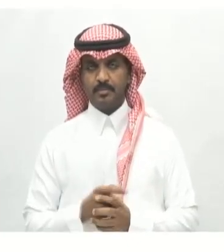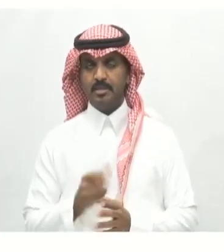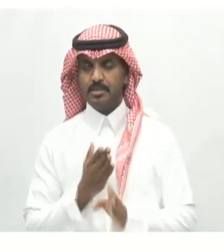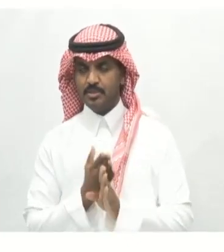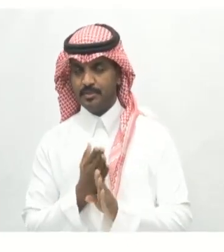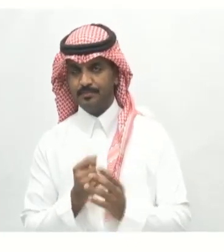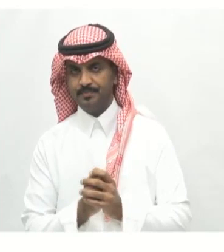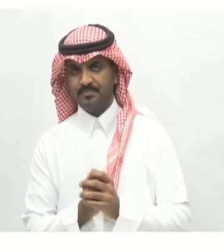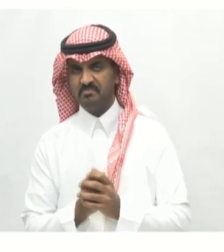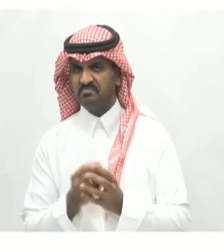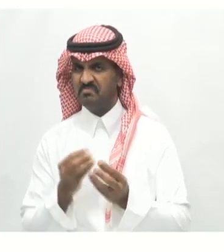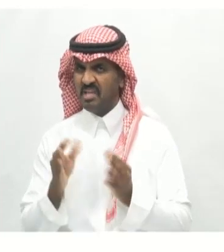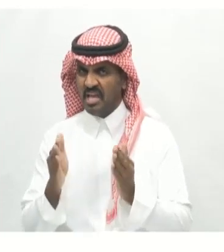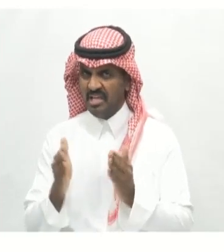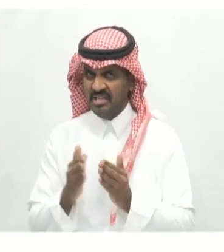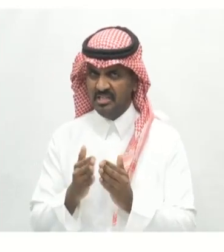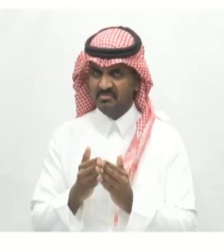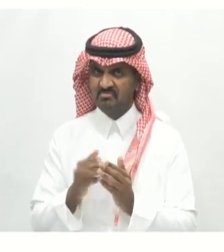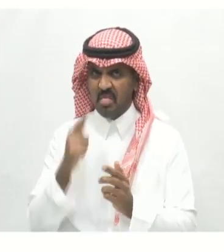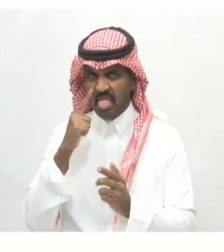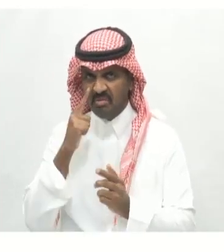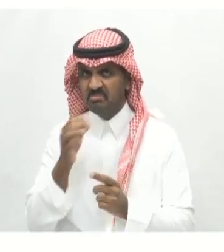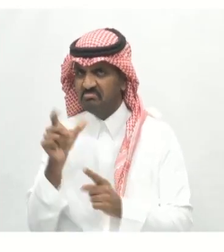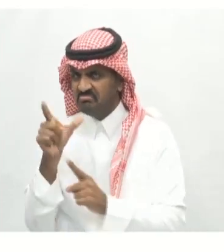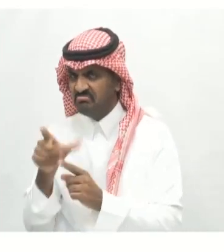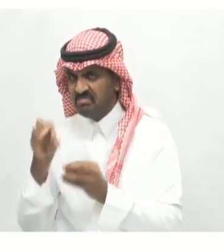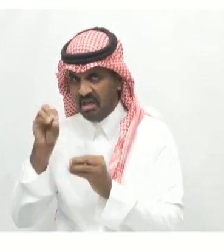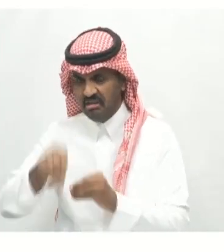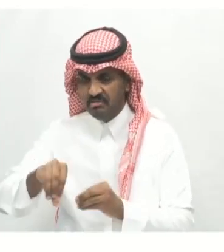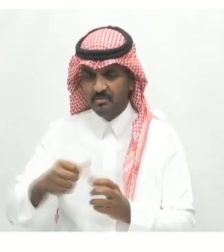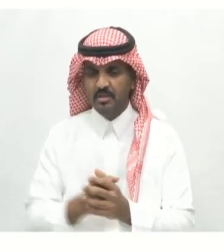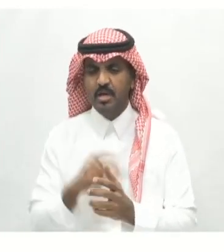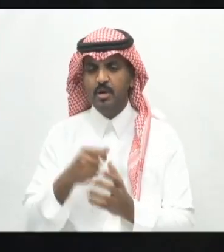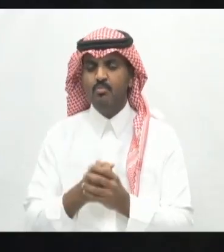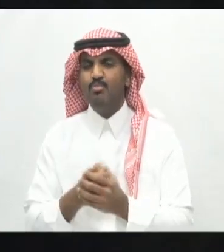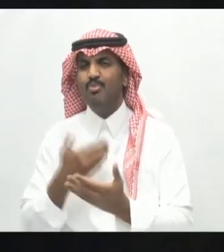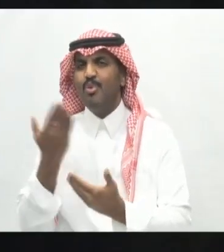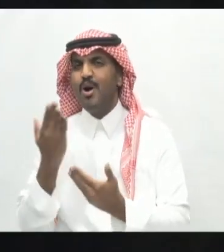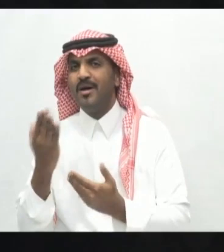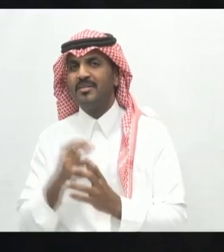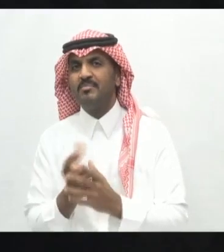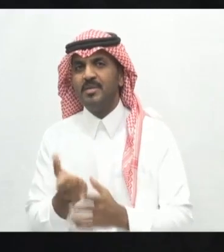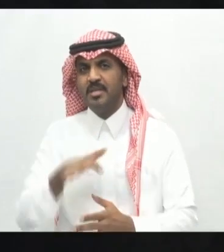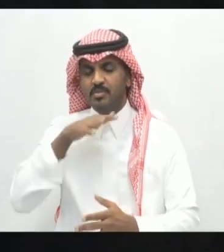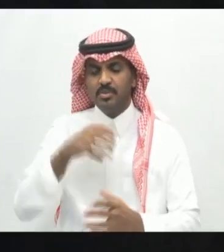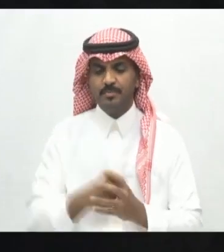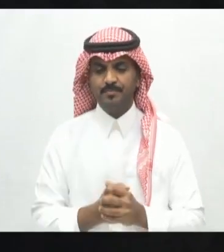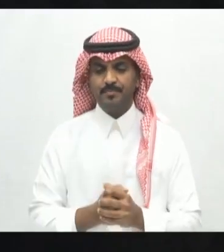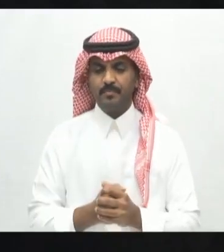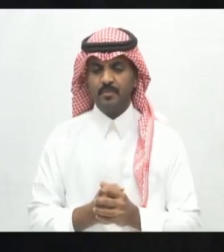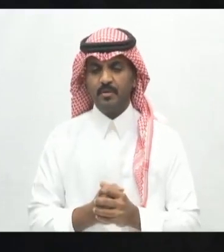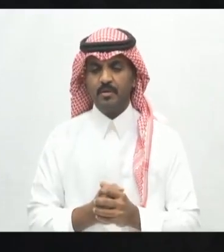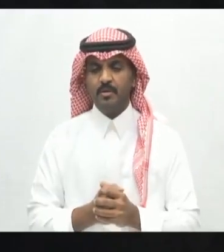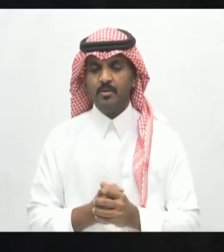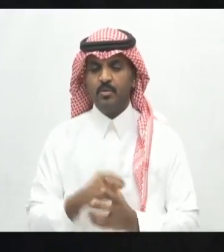الصيغه التقليل والتحقير مثاله قول الله تعالى لا مخاطبا نبيه محمدا صلى الله عليه وسلم